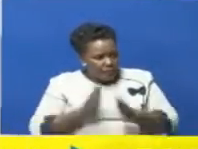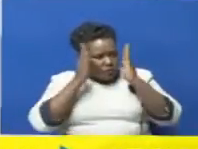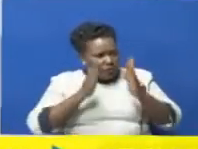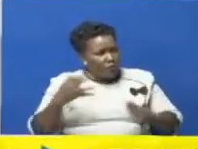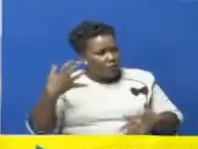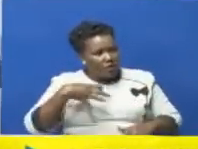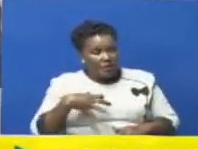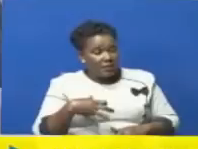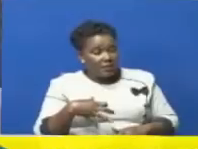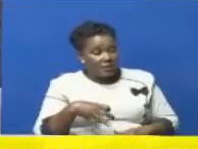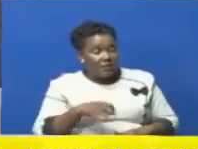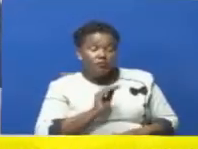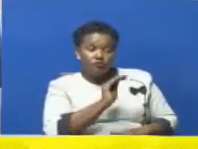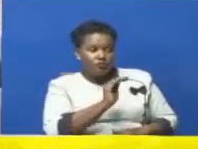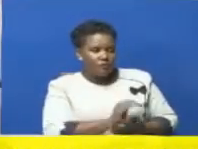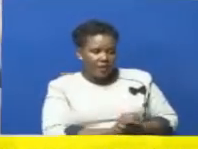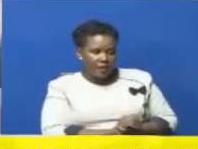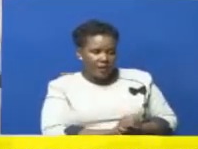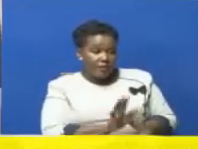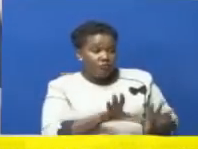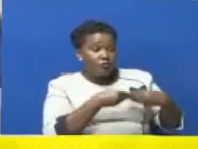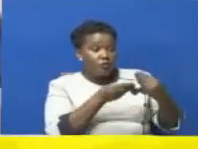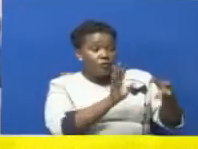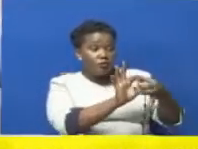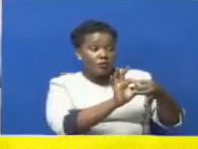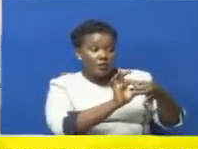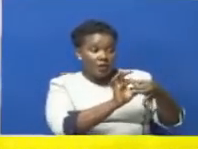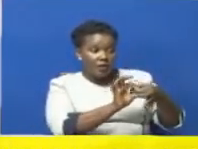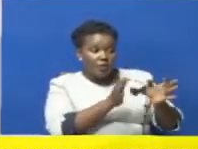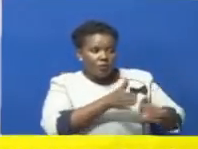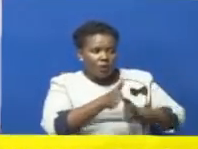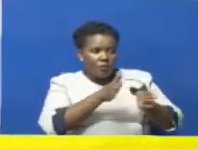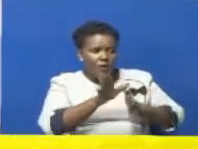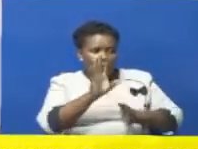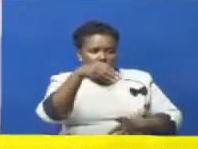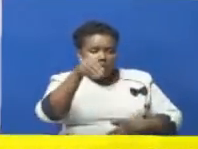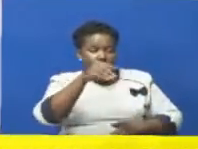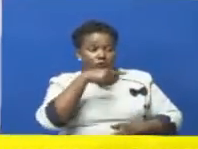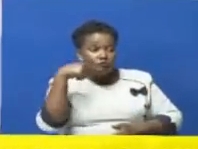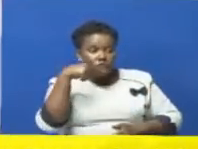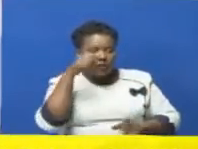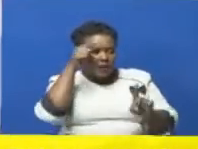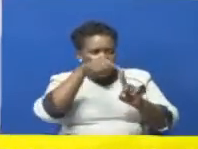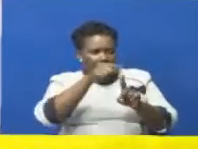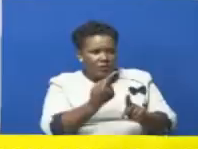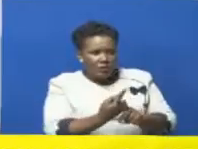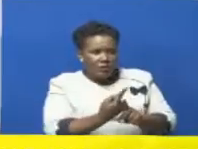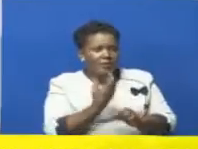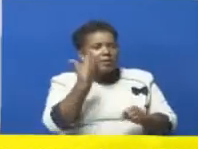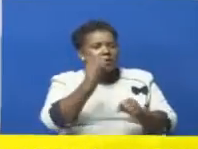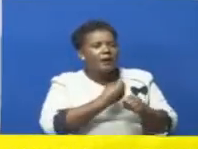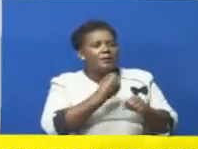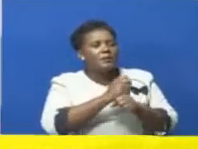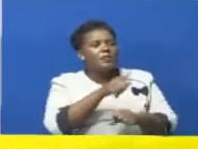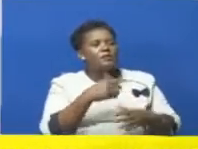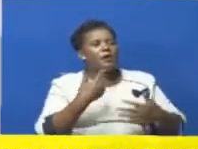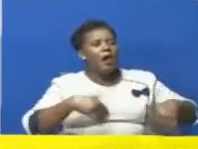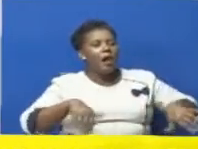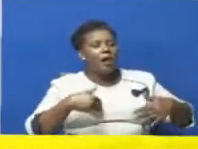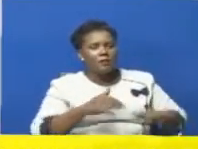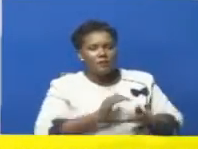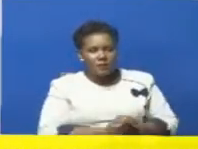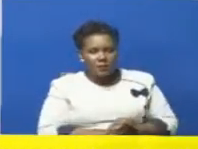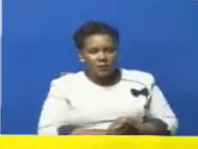kuonyesha ushirikiano hasa kwenye kuandaa nyaraka za kutosha kabisa ili kazi iwe rahisi zaidi kwa ajili ya kuhakikisha kwamba